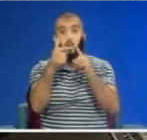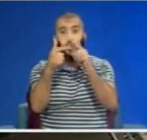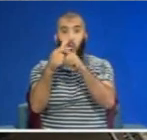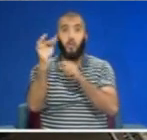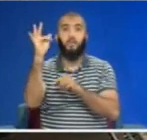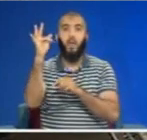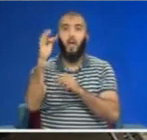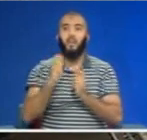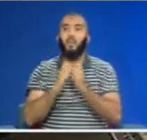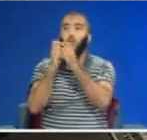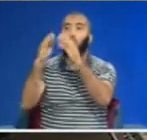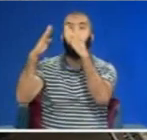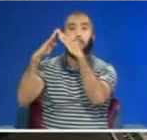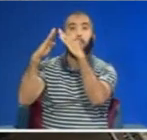الدار